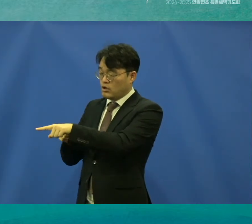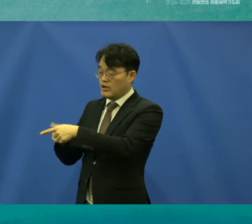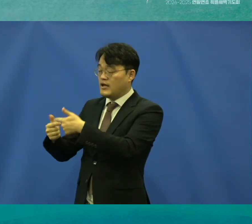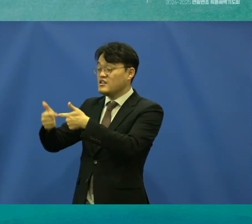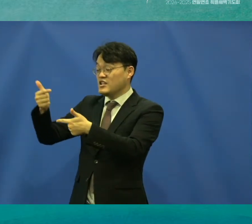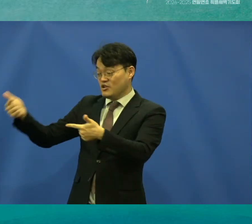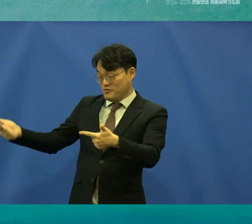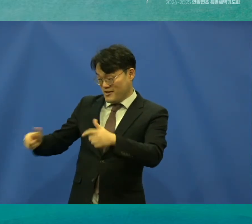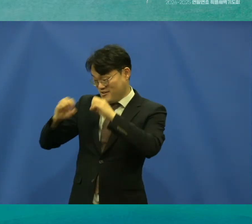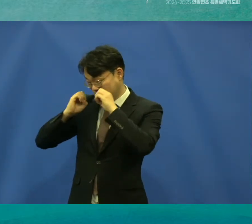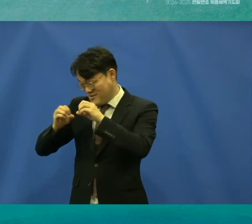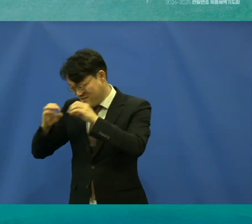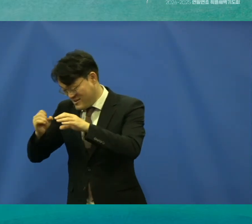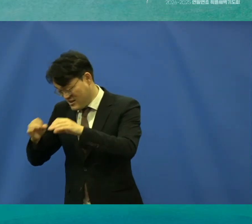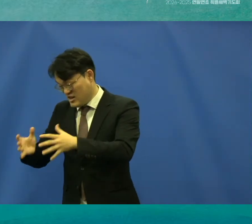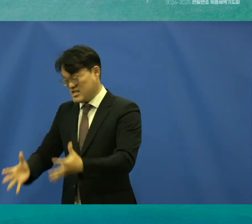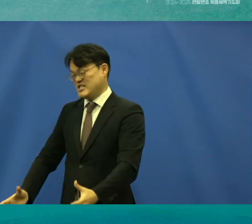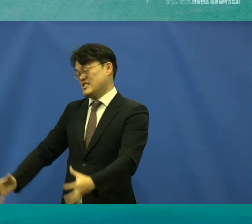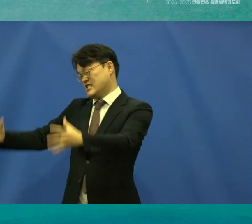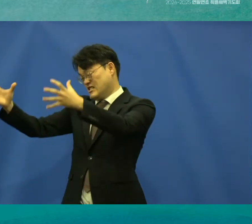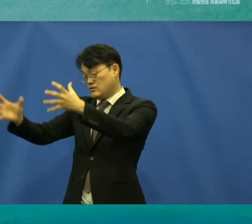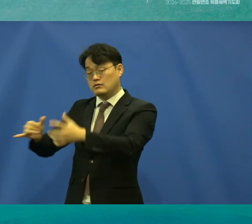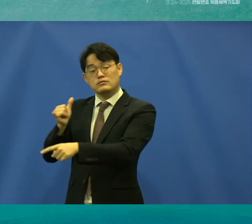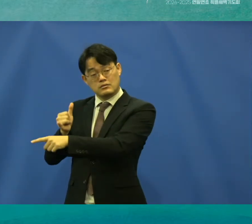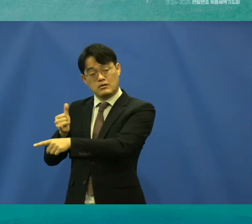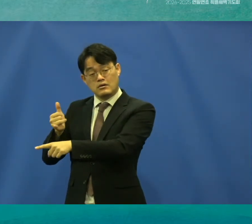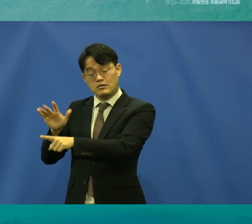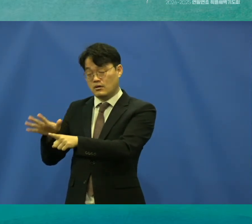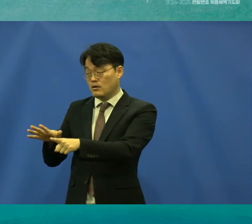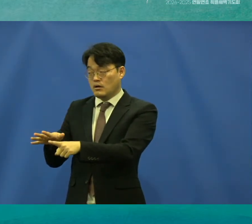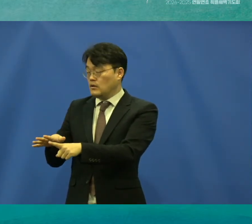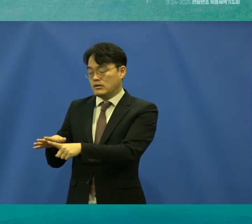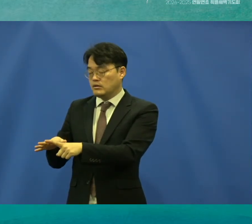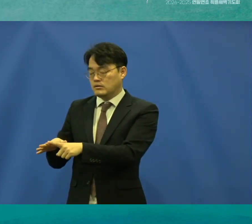니느웨에서 해야 할 일을 거부하고 성읍에서 나와버렸기 때문에. 어제 메시지예요.